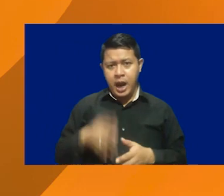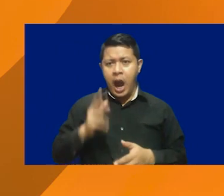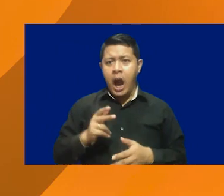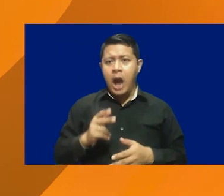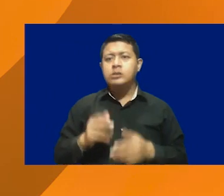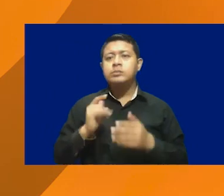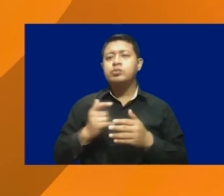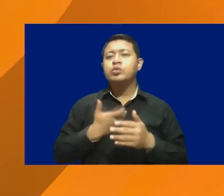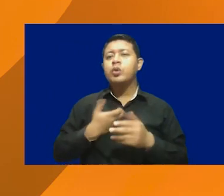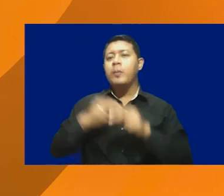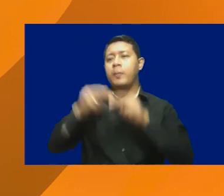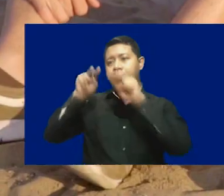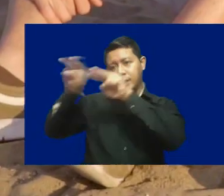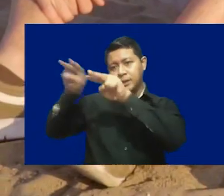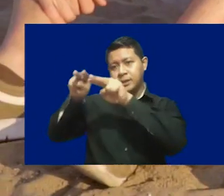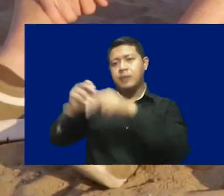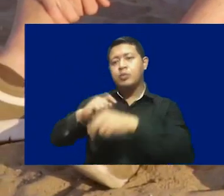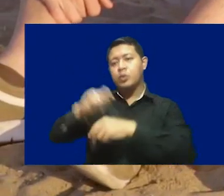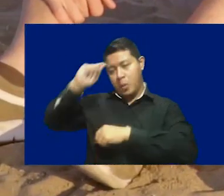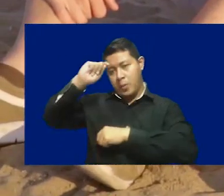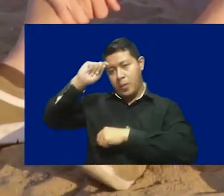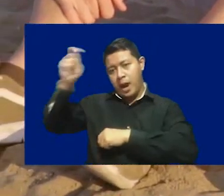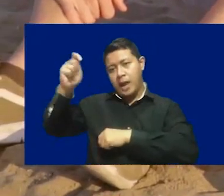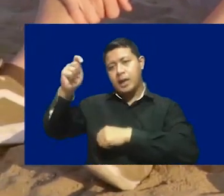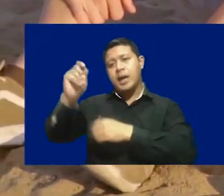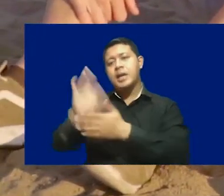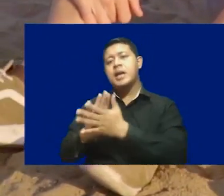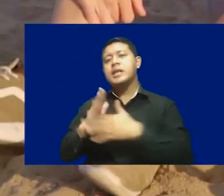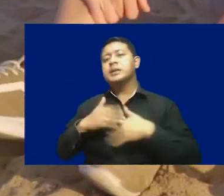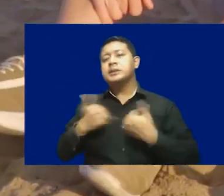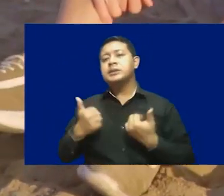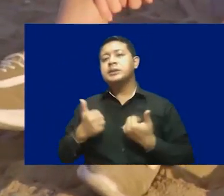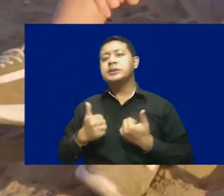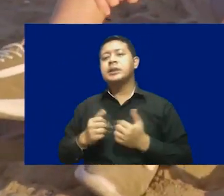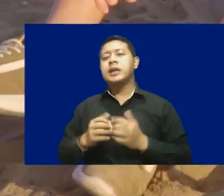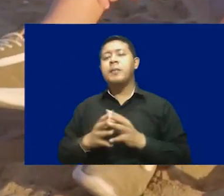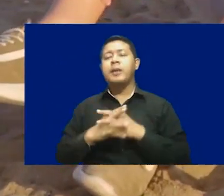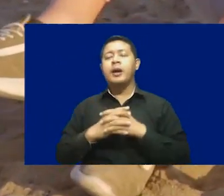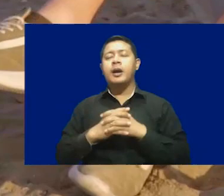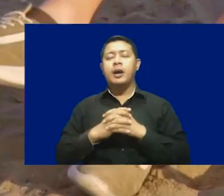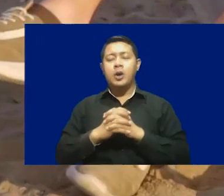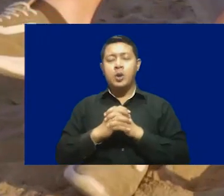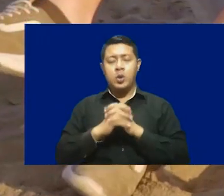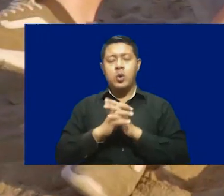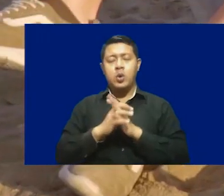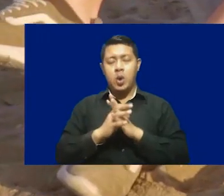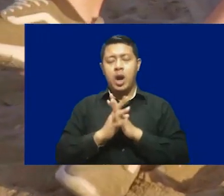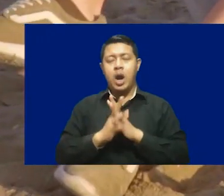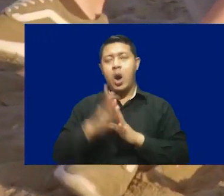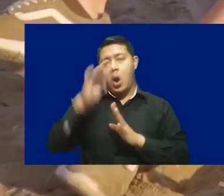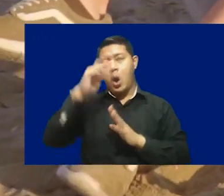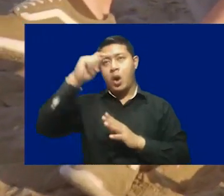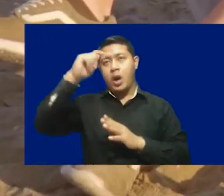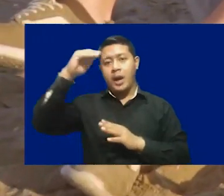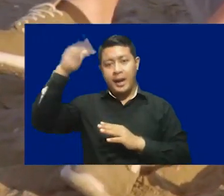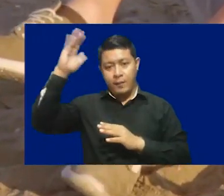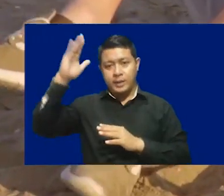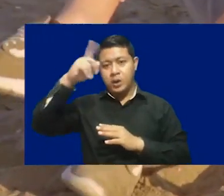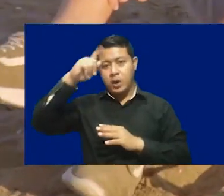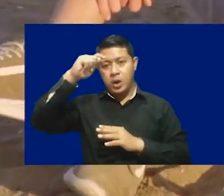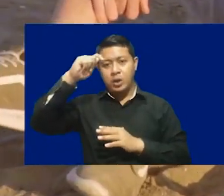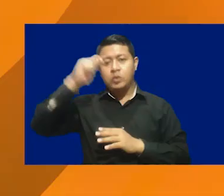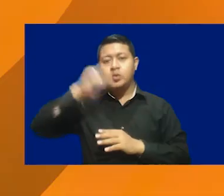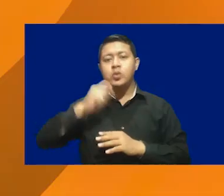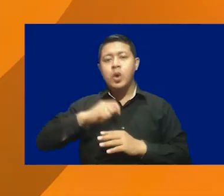Lalu solusinya apa? Solusinya perlu perhatian, perlu penghargaan, dan perlu sikap religius. Karena